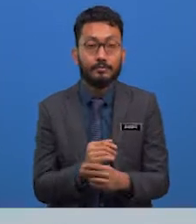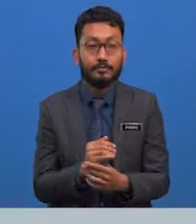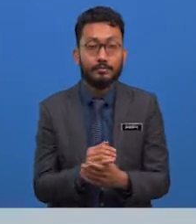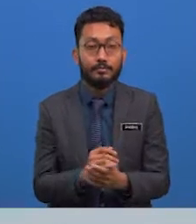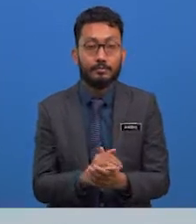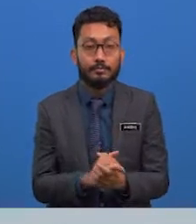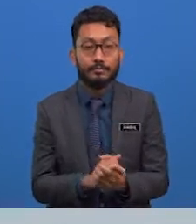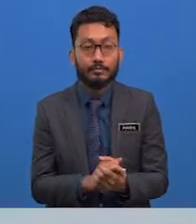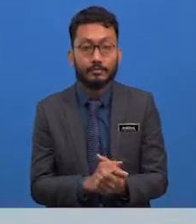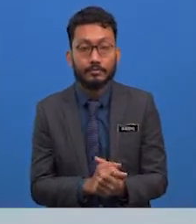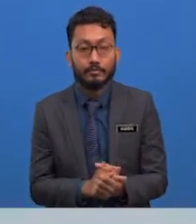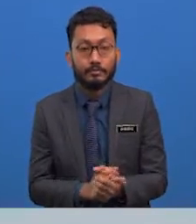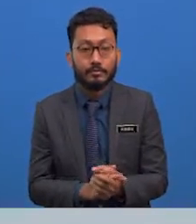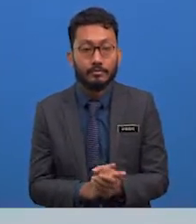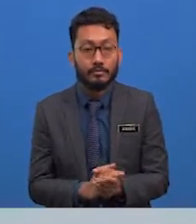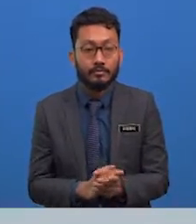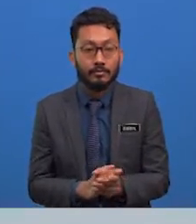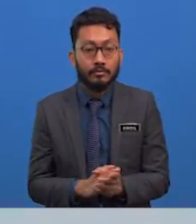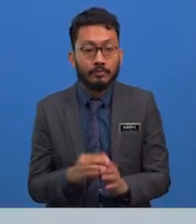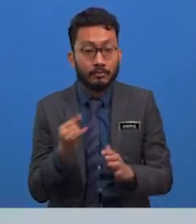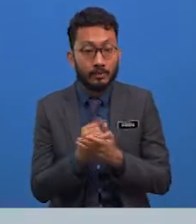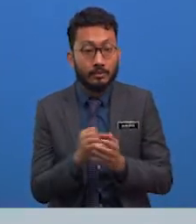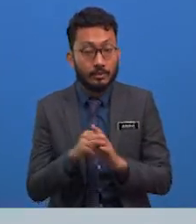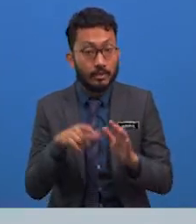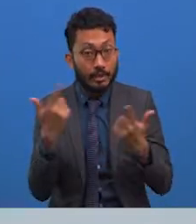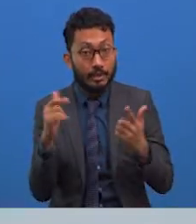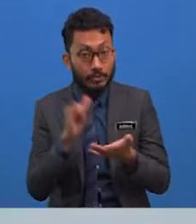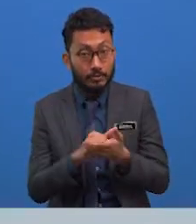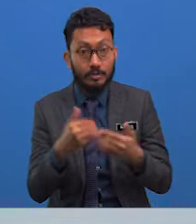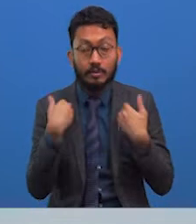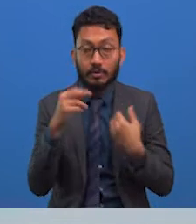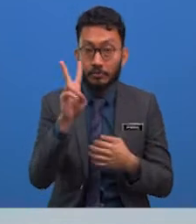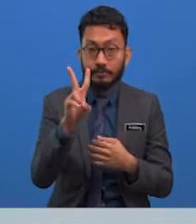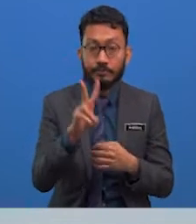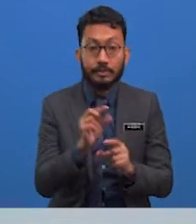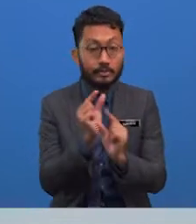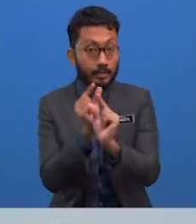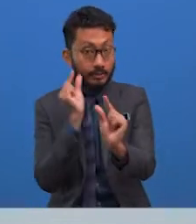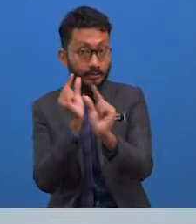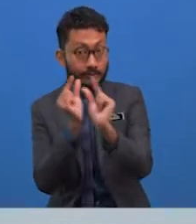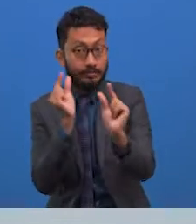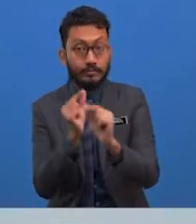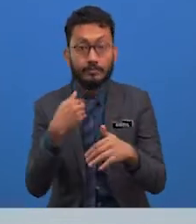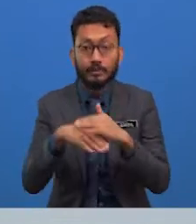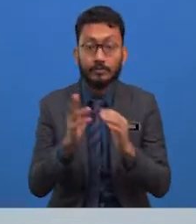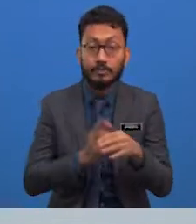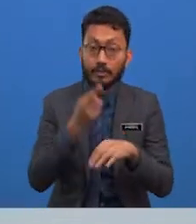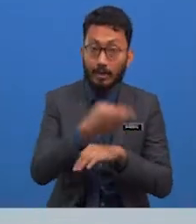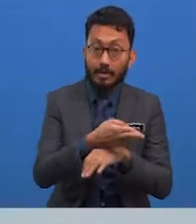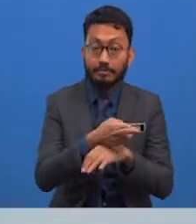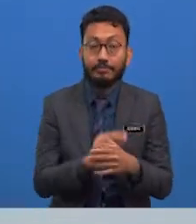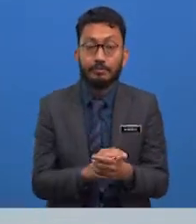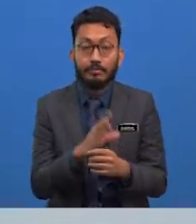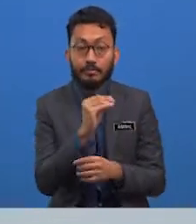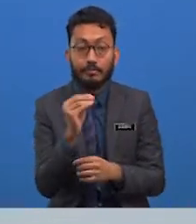pada cubin dinding. Selain itu, terdapat dua garis rentas lintang, US dan UT